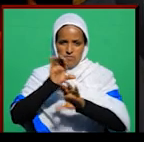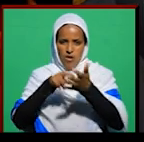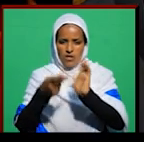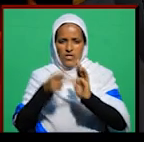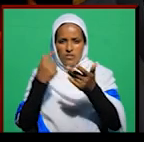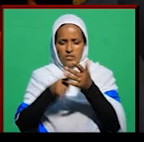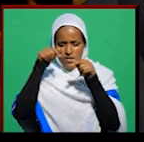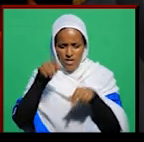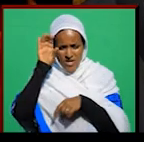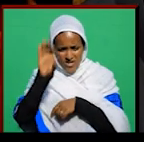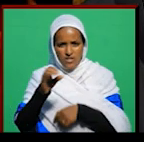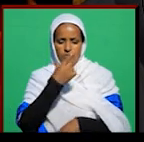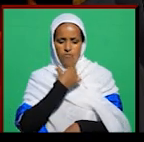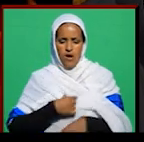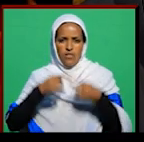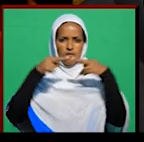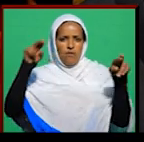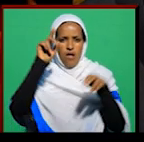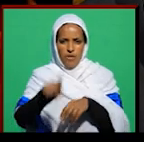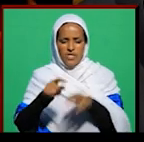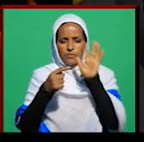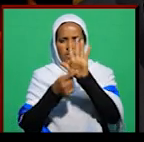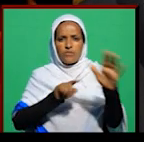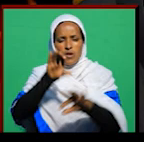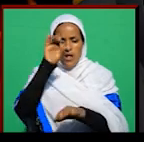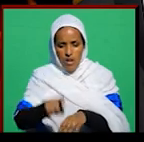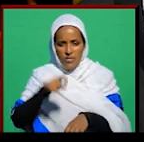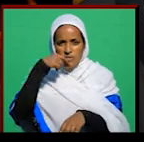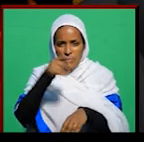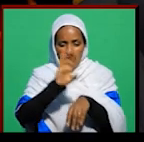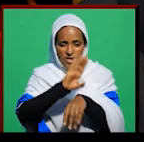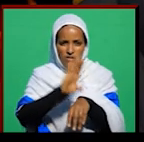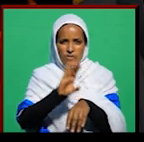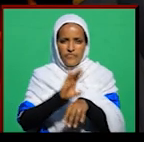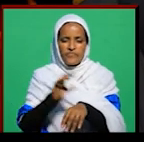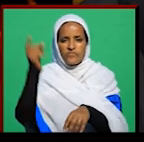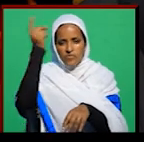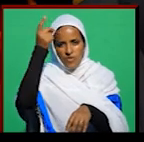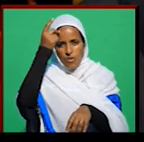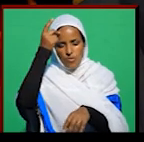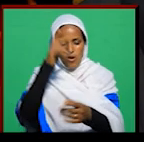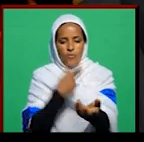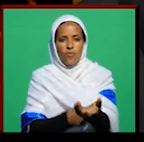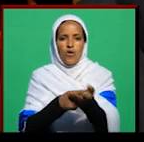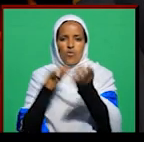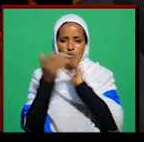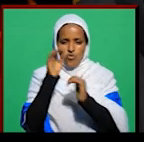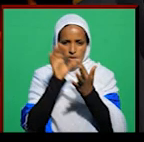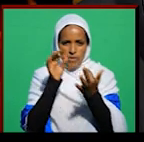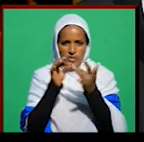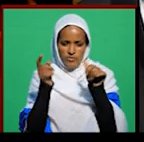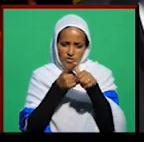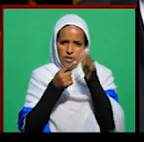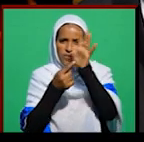ዛሬ የግድ ማተብ ማድረግ አለበት፣ ምልክት ማድረግ አለበት ያል የምትለው ቤተ ክርስቲያን በያዕቆብ ዘንድ የያዕቆብ በጎች ሆኖ